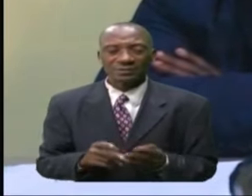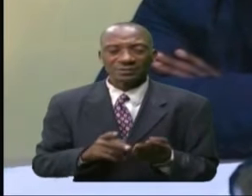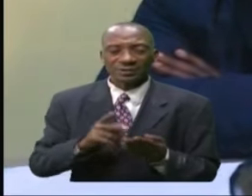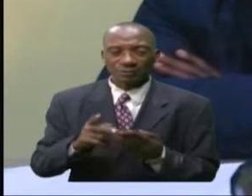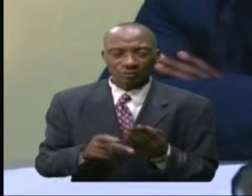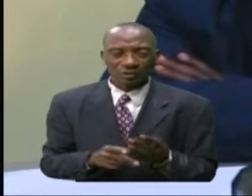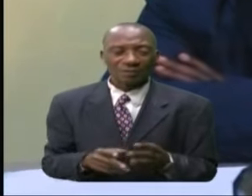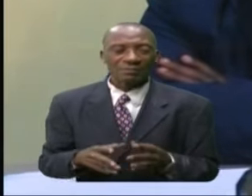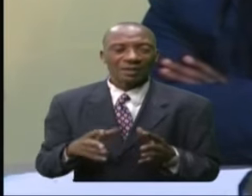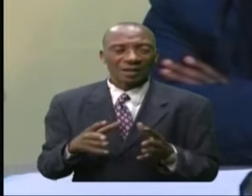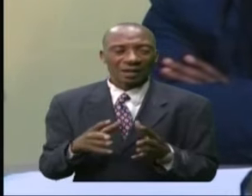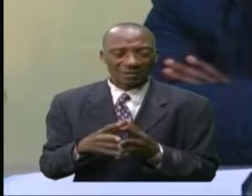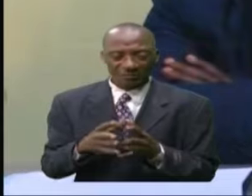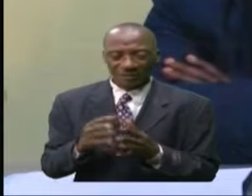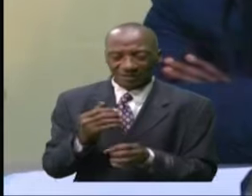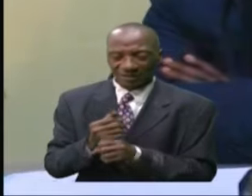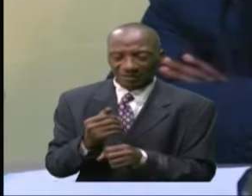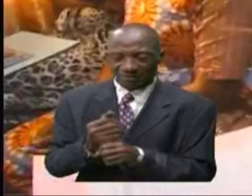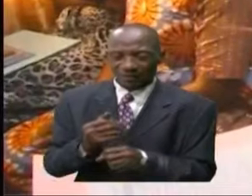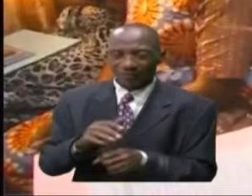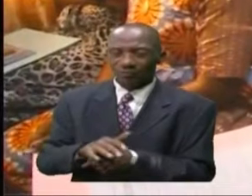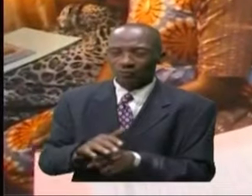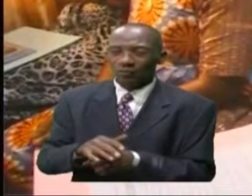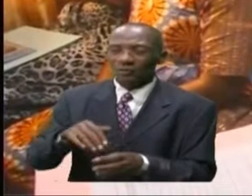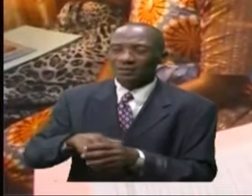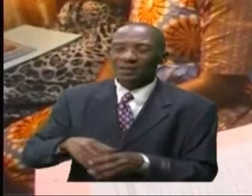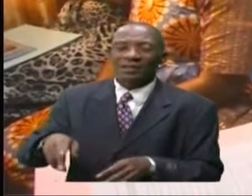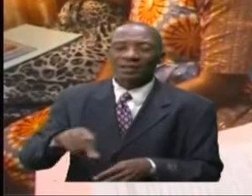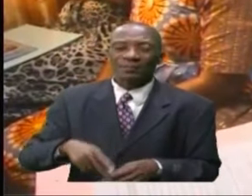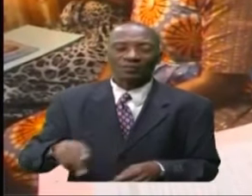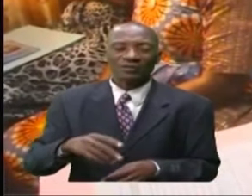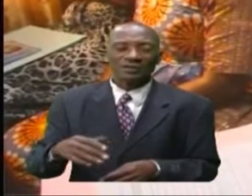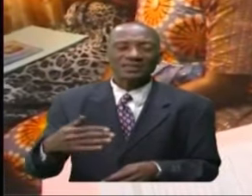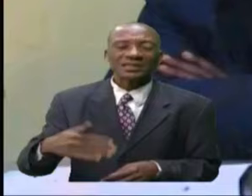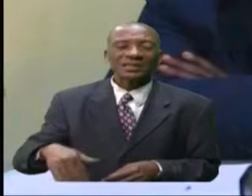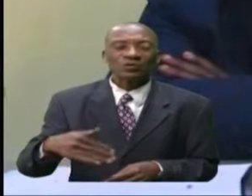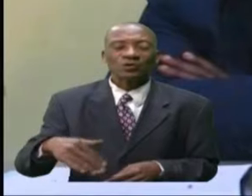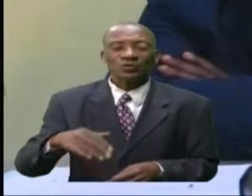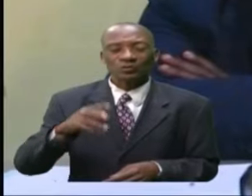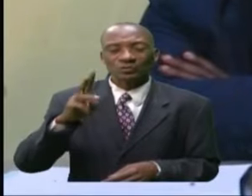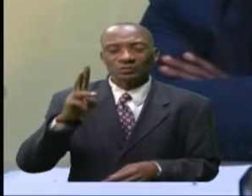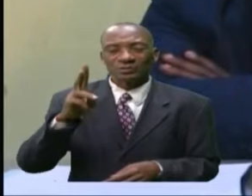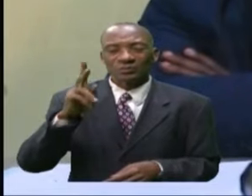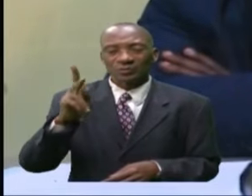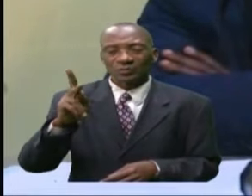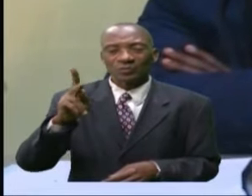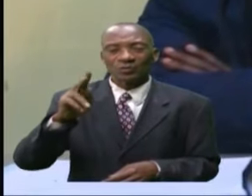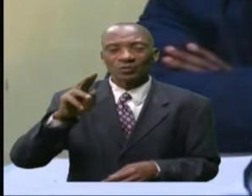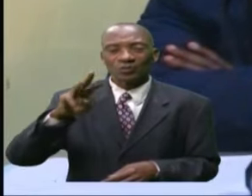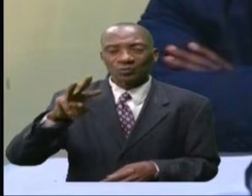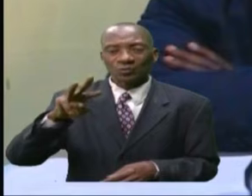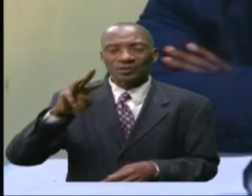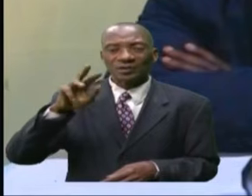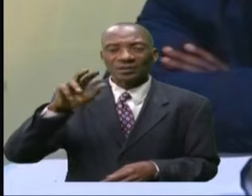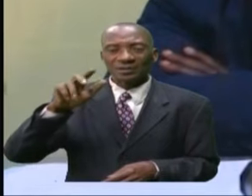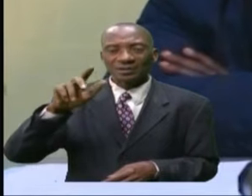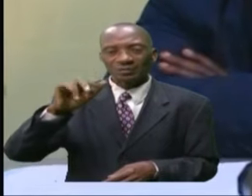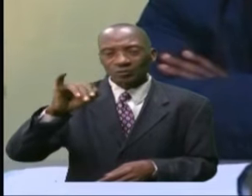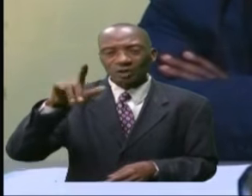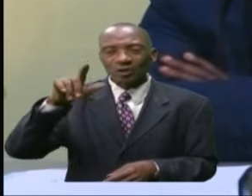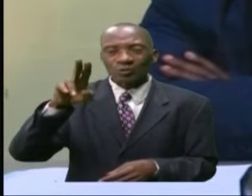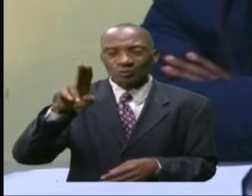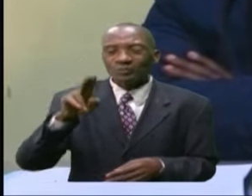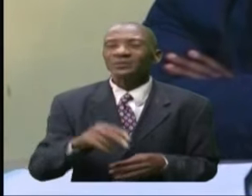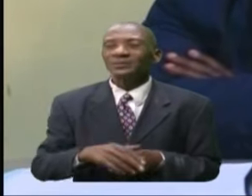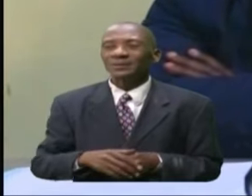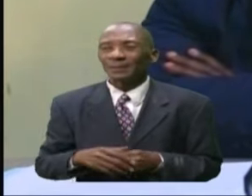mettre à l'échelle dans les bassins de l'ouest et du centre de la République démocratique du Congo les approches